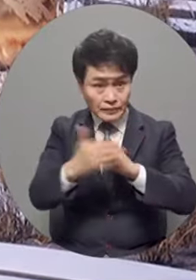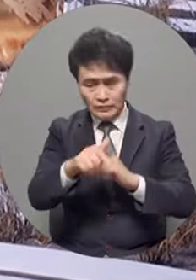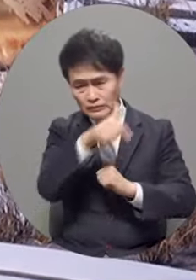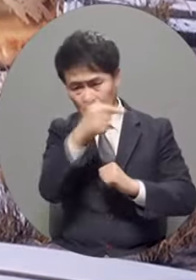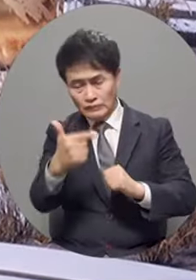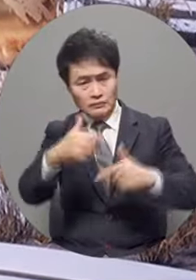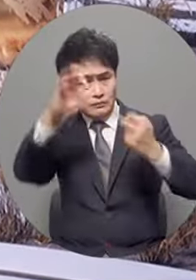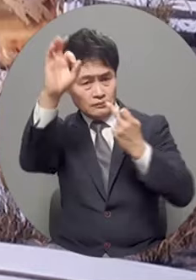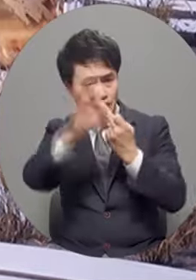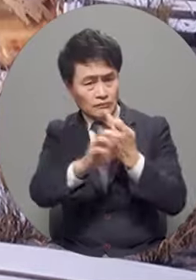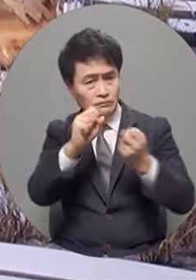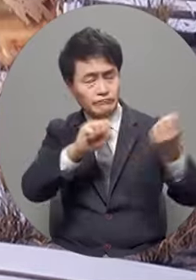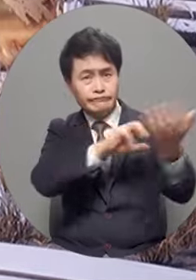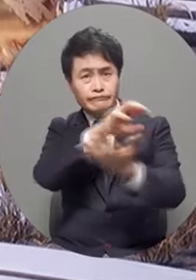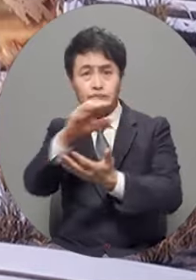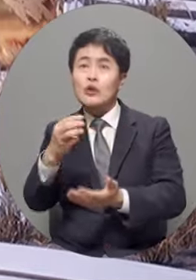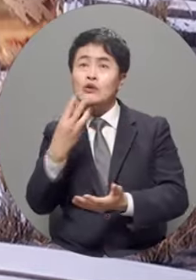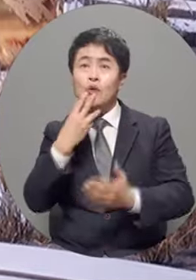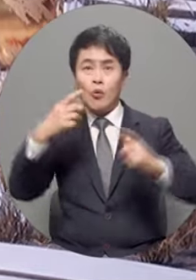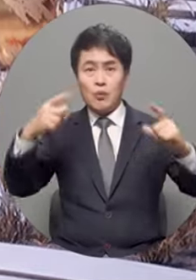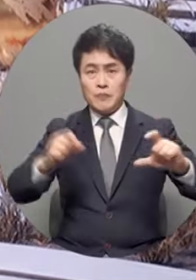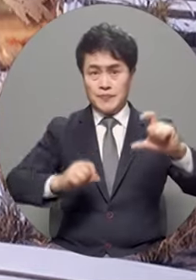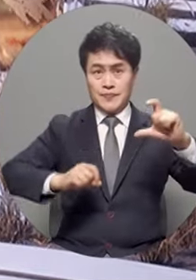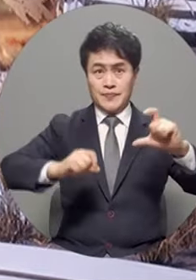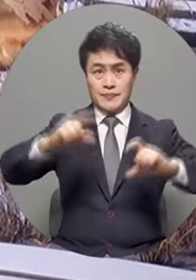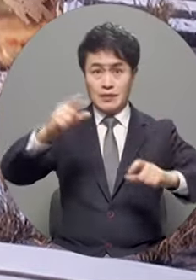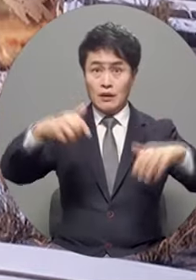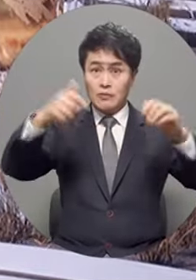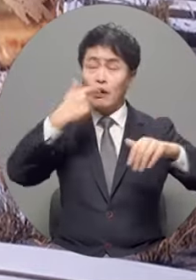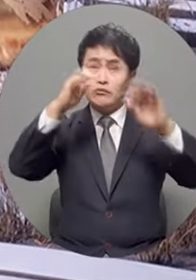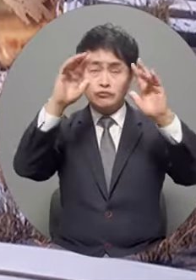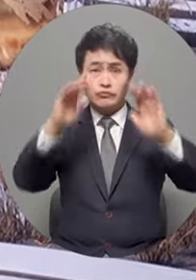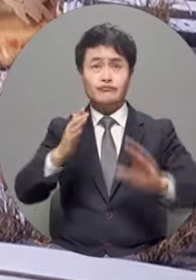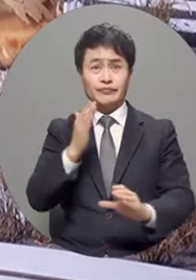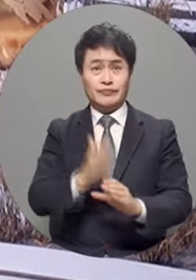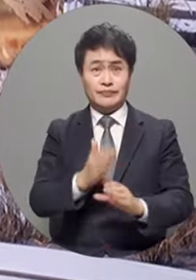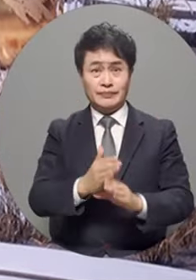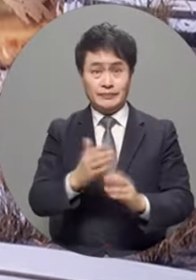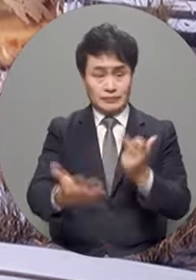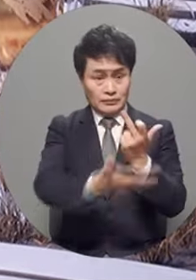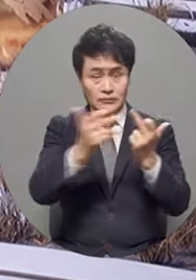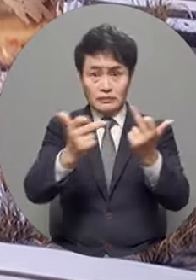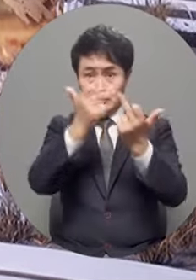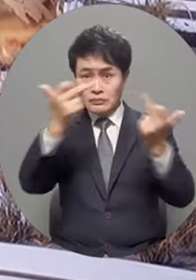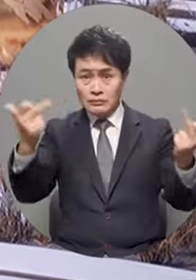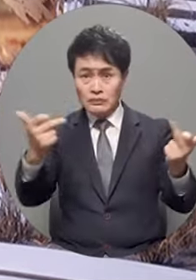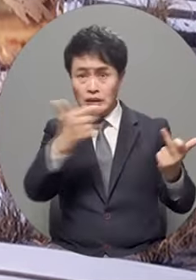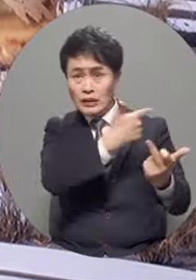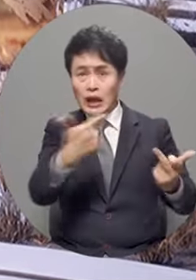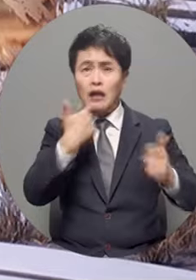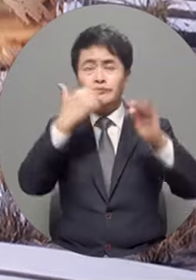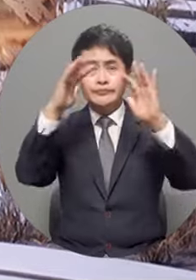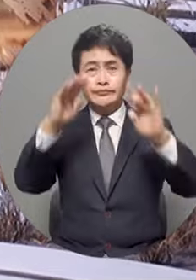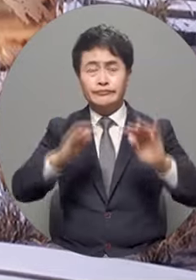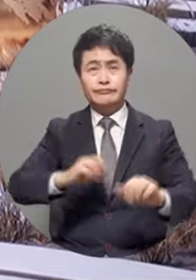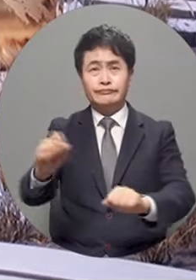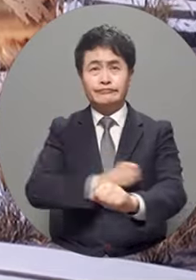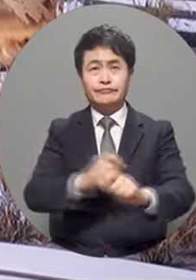서쪽에서 구름대가 들어와 서울을 비롯한 대부분 지방에 비나 눈이 내리고 있고요. 제주 산지에는 대설특보도 발령 중에